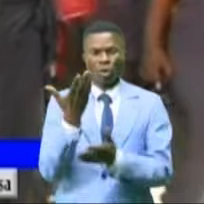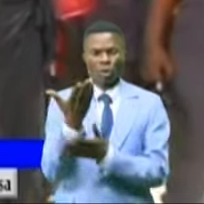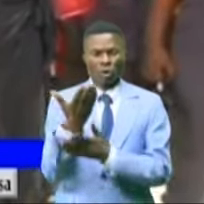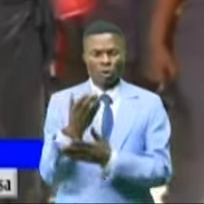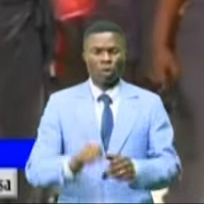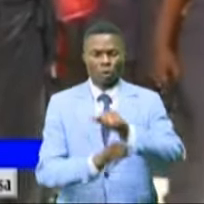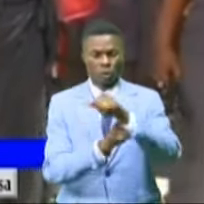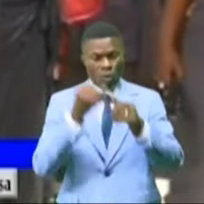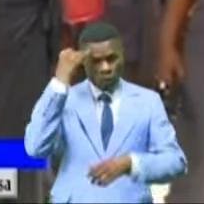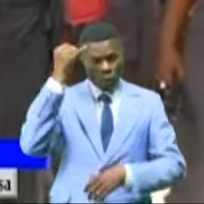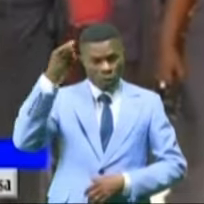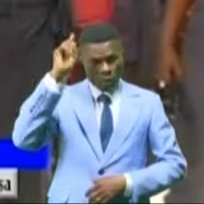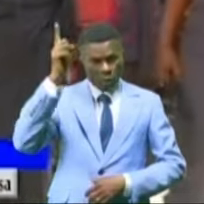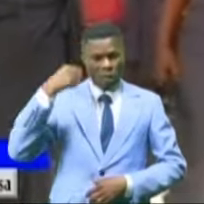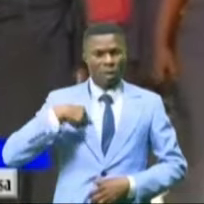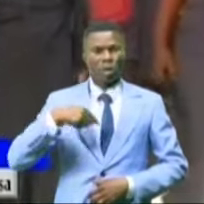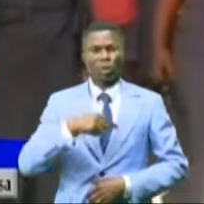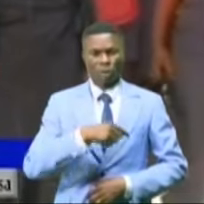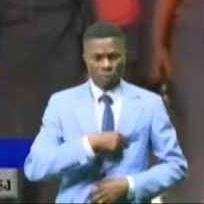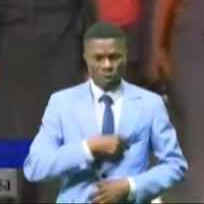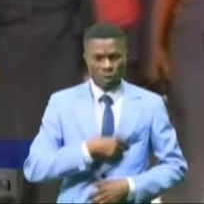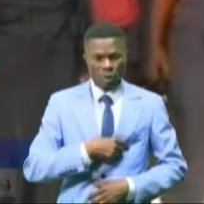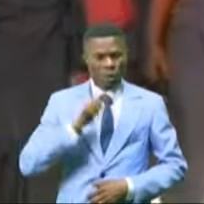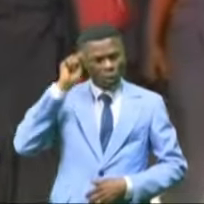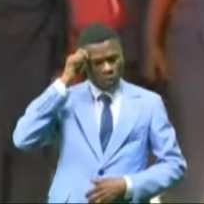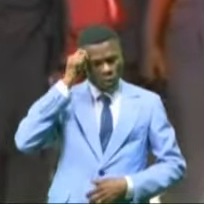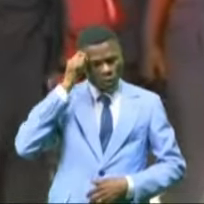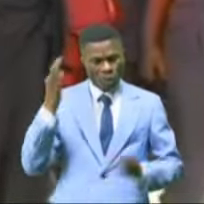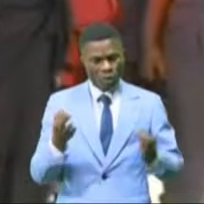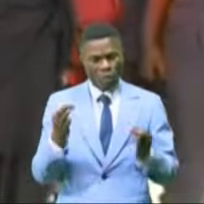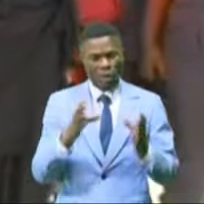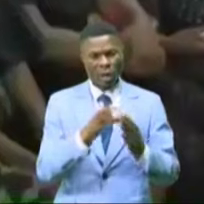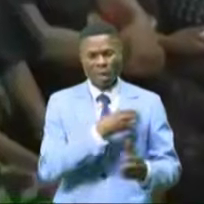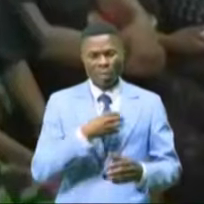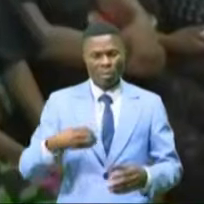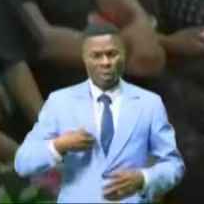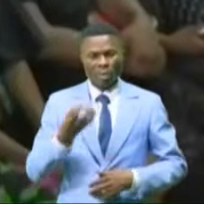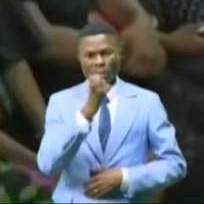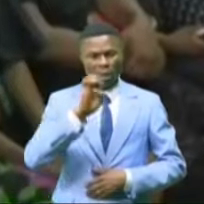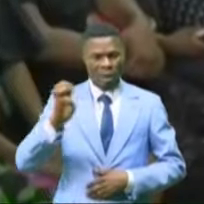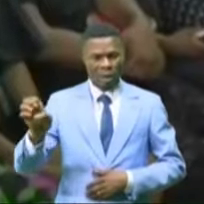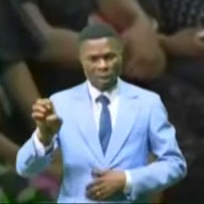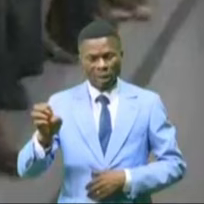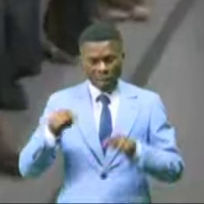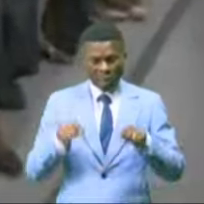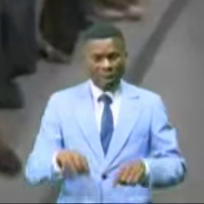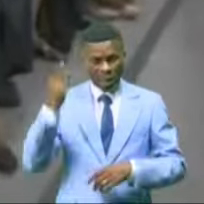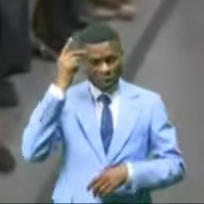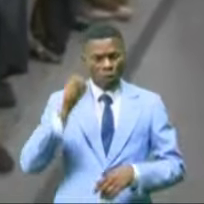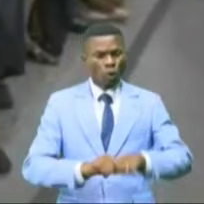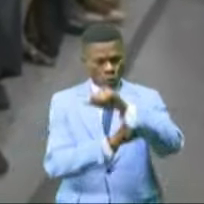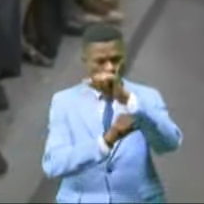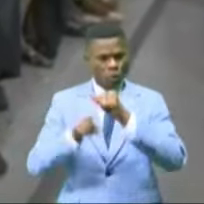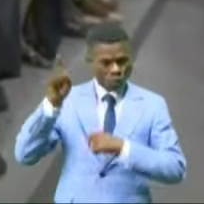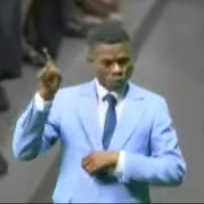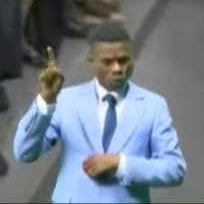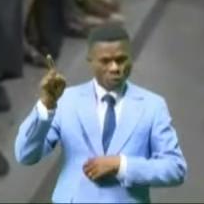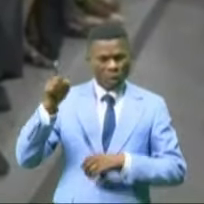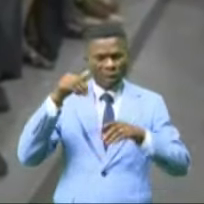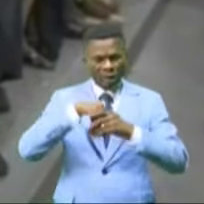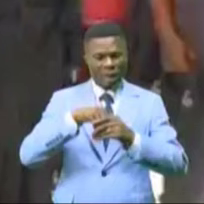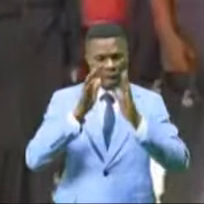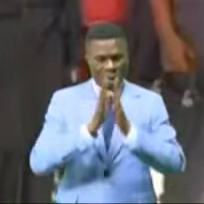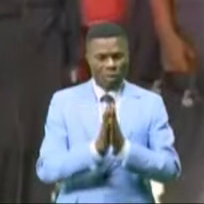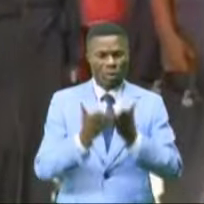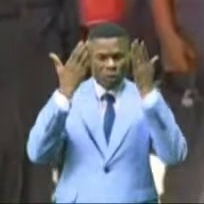qui a été prise pour que nous puissions commémorer ensemble avec les mamans de l'Est. À partir d'ici, nous les soutenons par nos prières